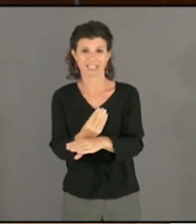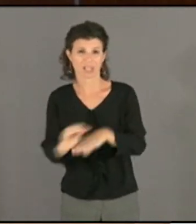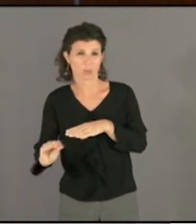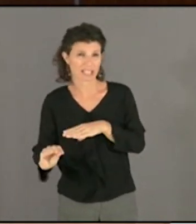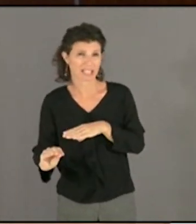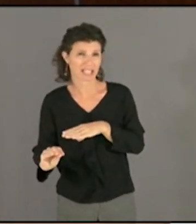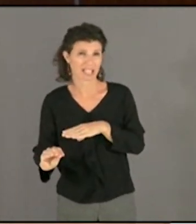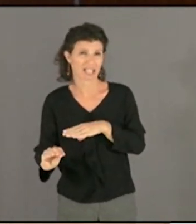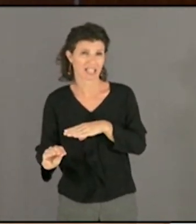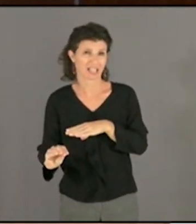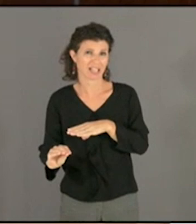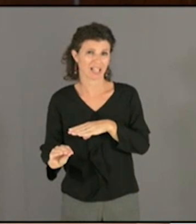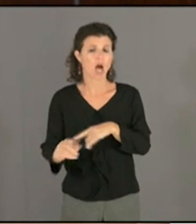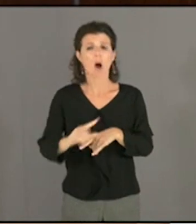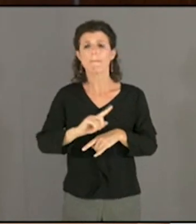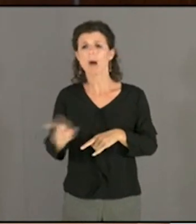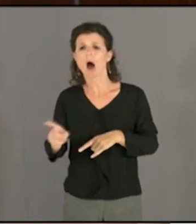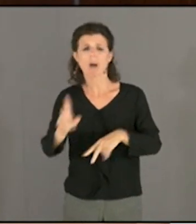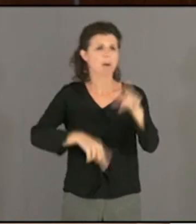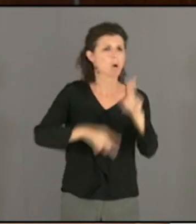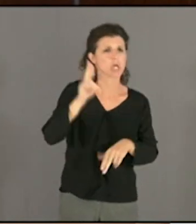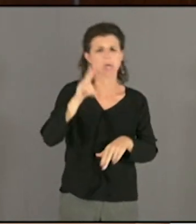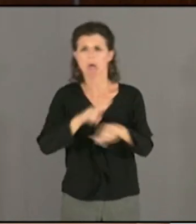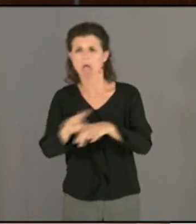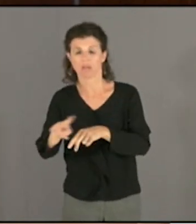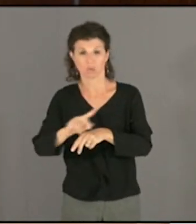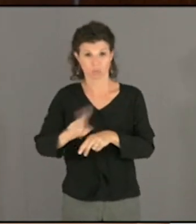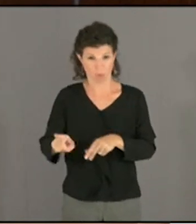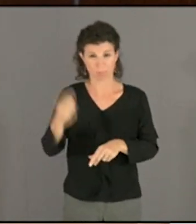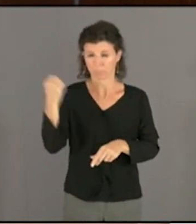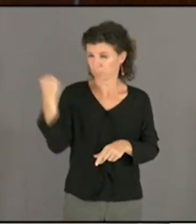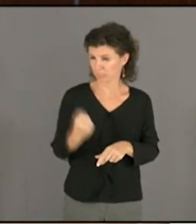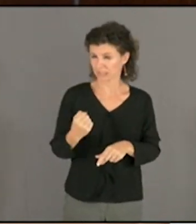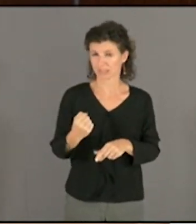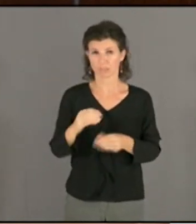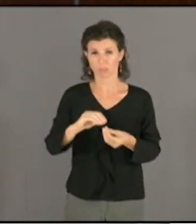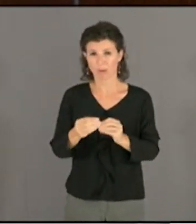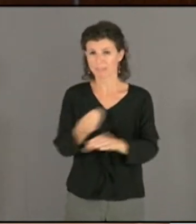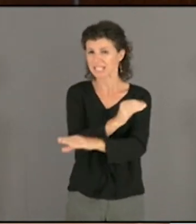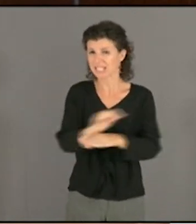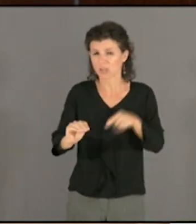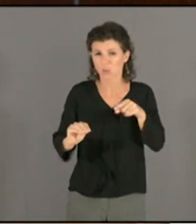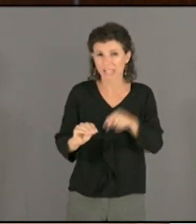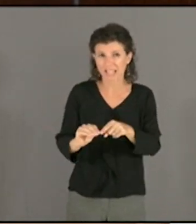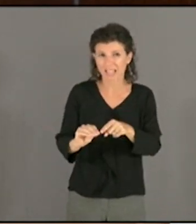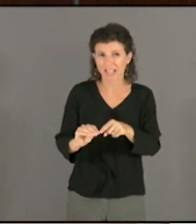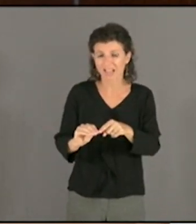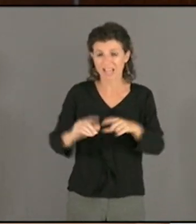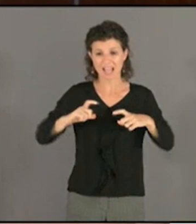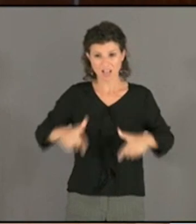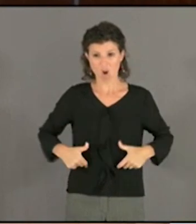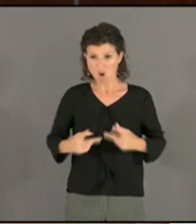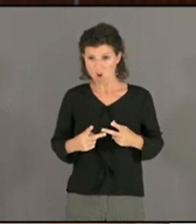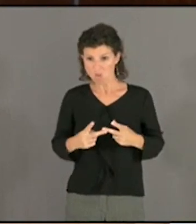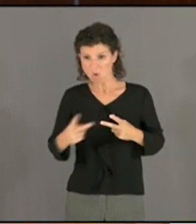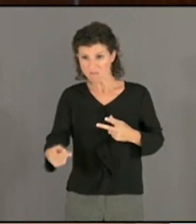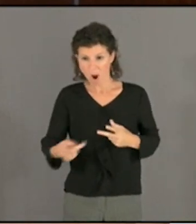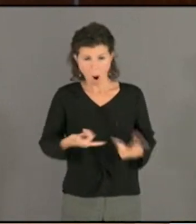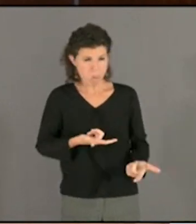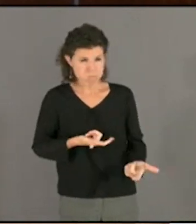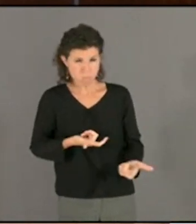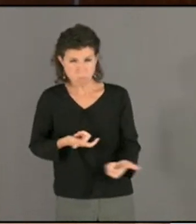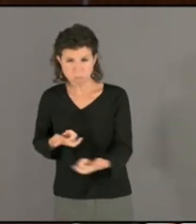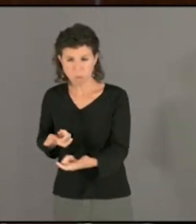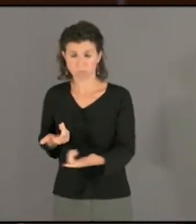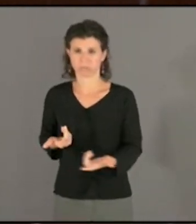incivilités, mais une insécurité devant les écoles et dans les écoles, des tirs à la Kalachnikov devant les écoles. Mon Dieu, que